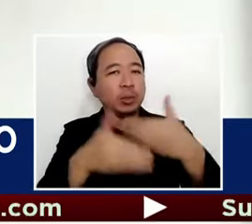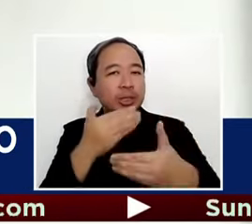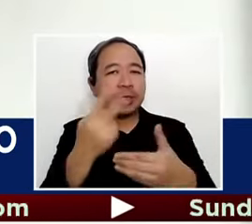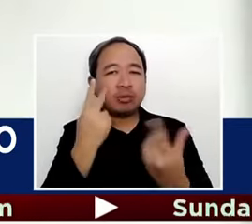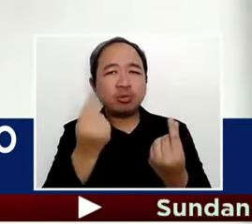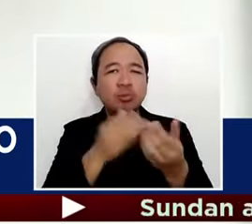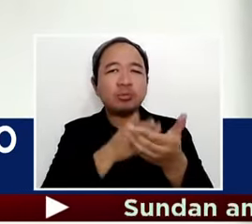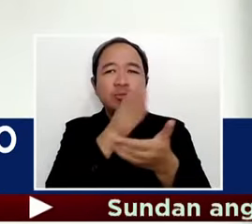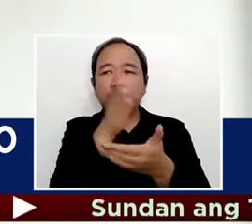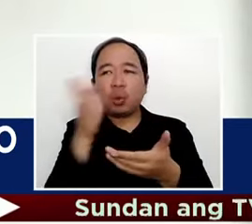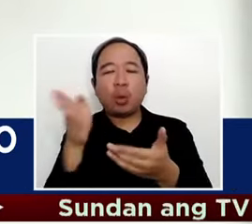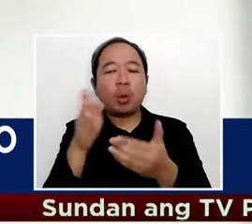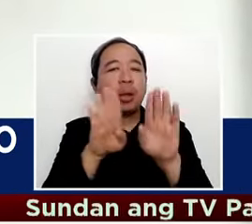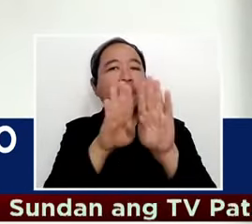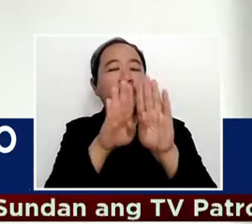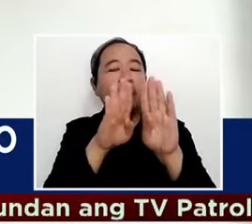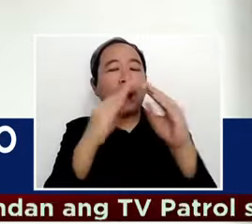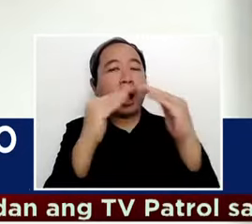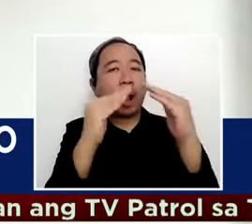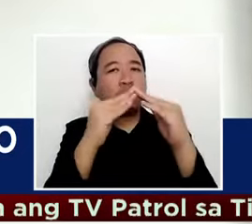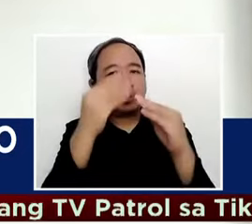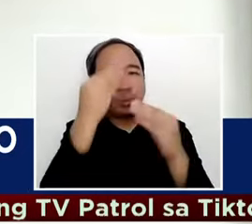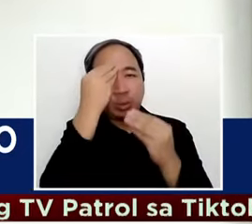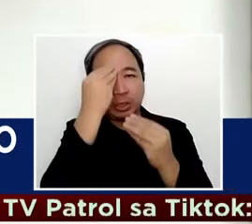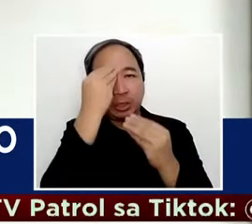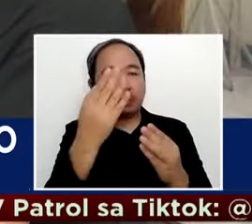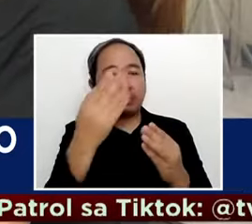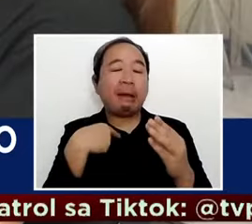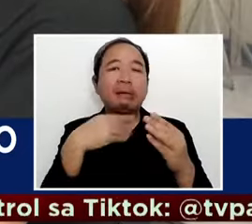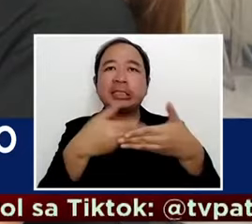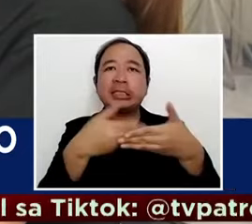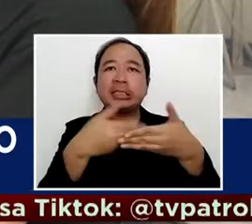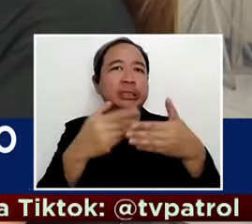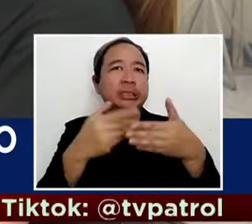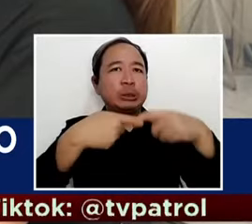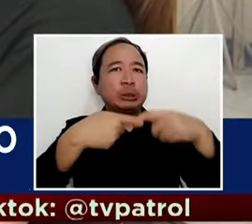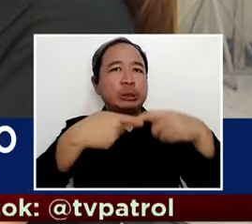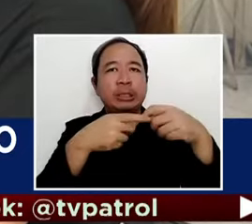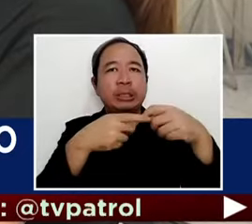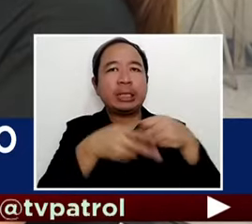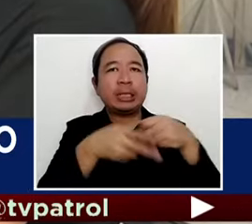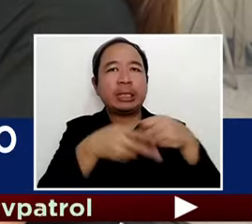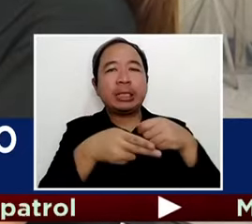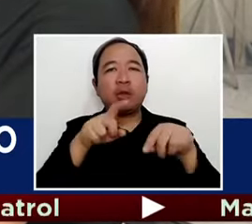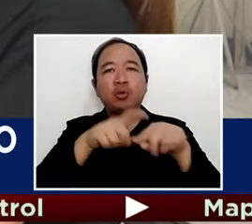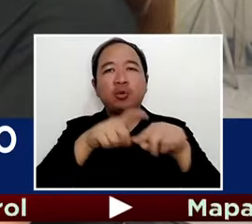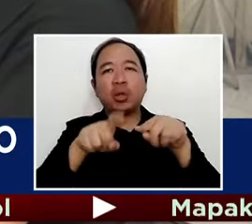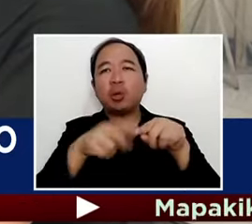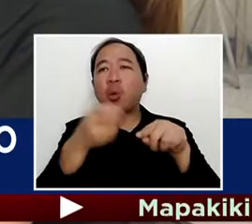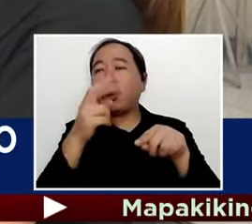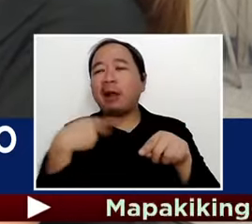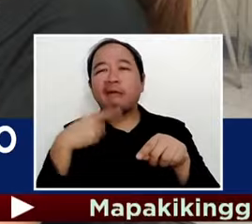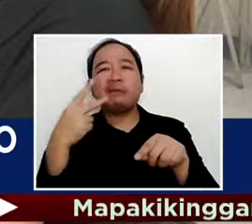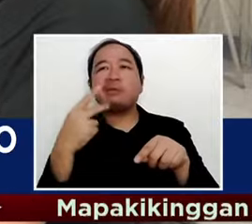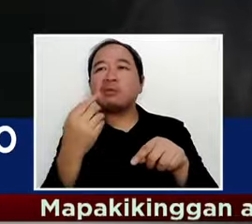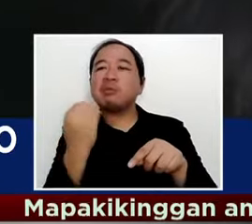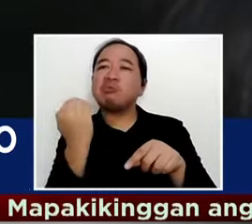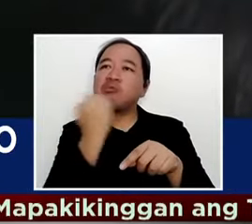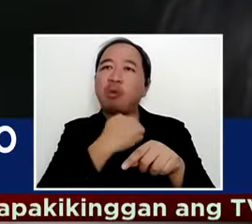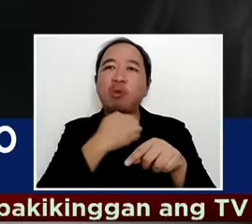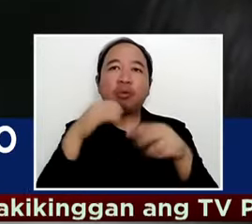bahay para sabihin na may disconnection notice na sila mula sa Meralco o kaya na may nakakabit na jumper umano sa kanilang